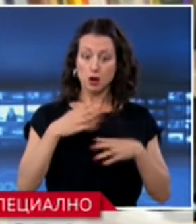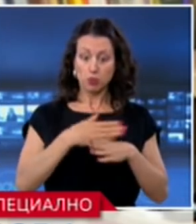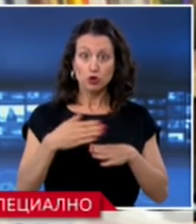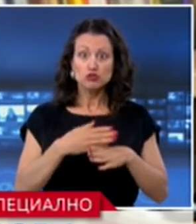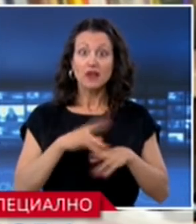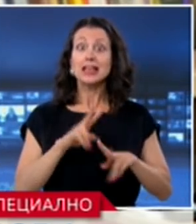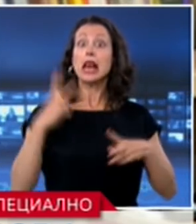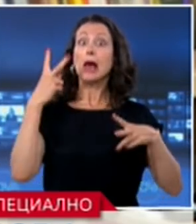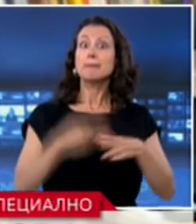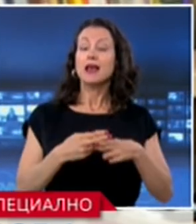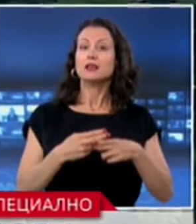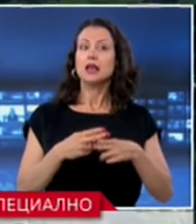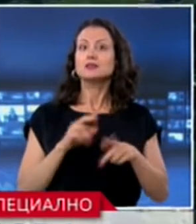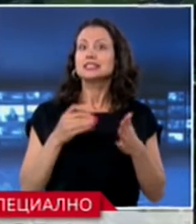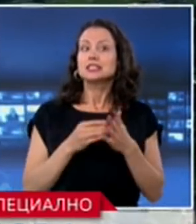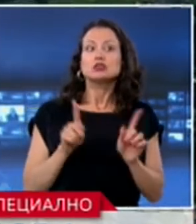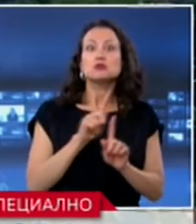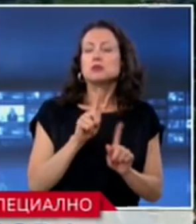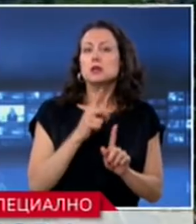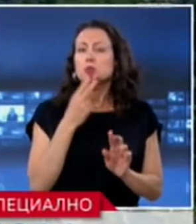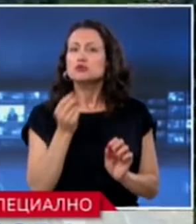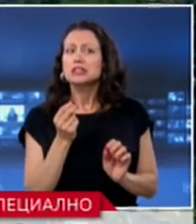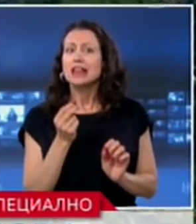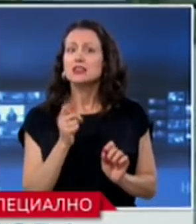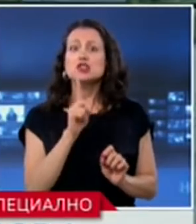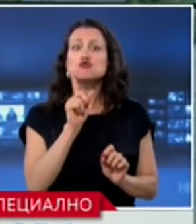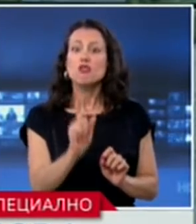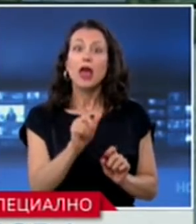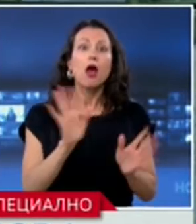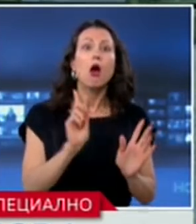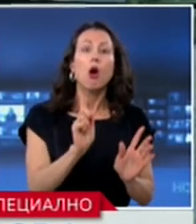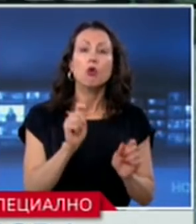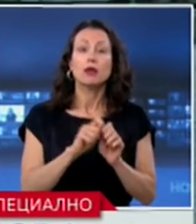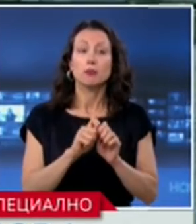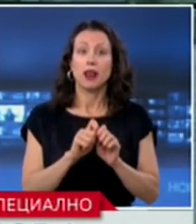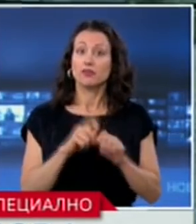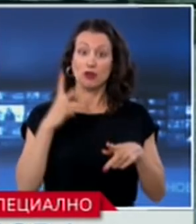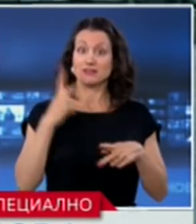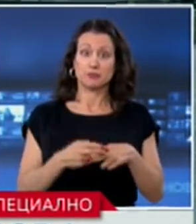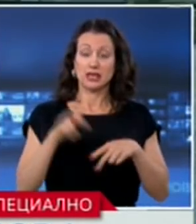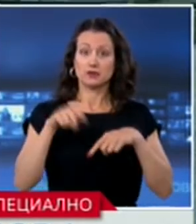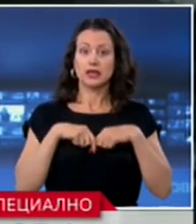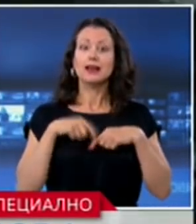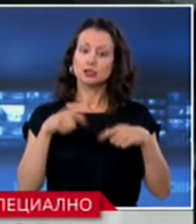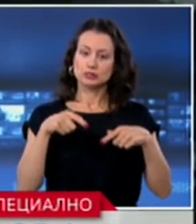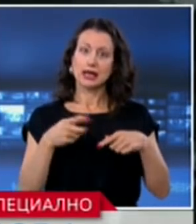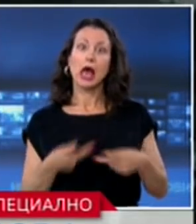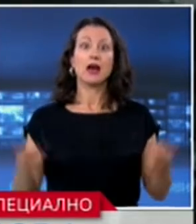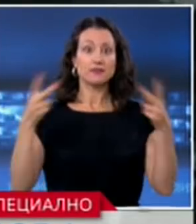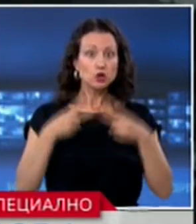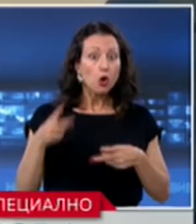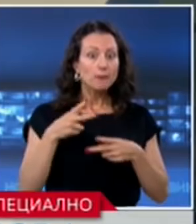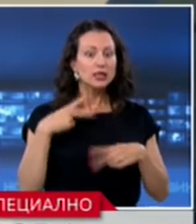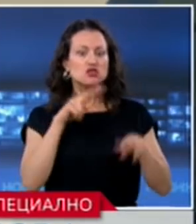били спрени срещу неизвестен извършител, като ще бъде направена преценка за тяхното възобновяване. Правя